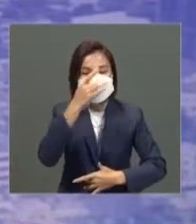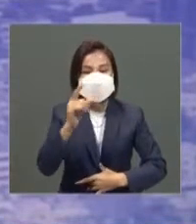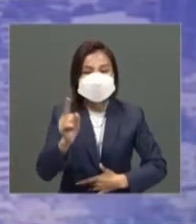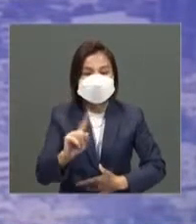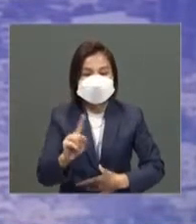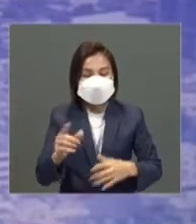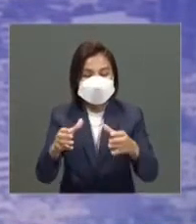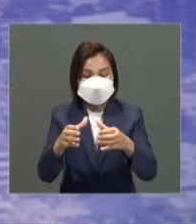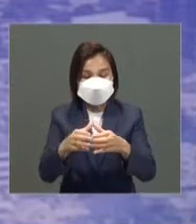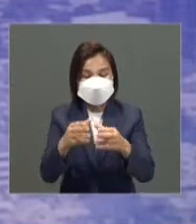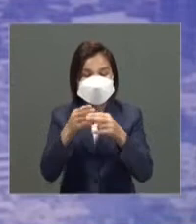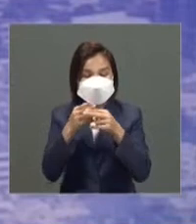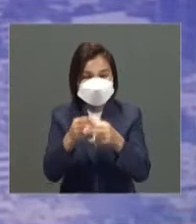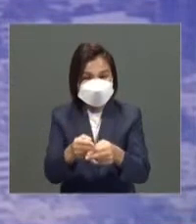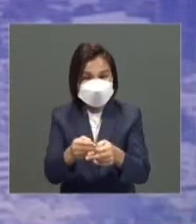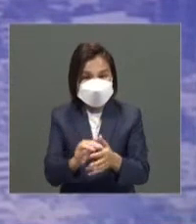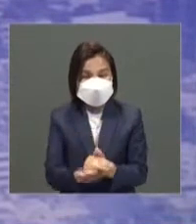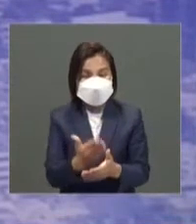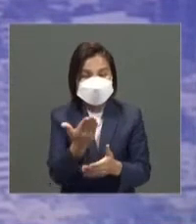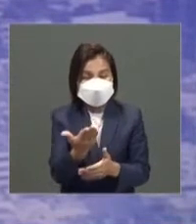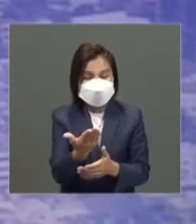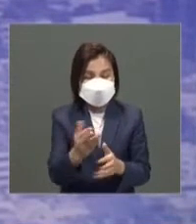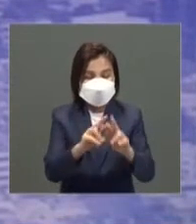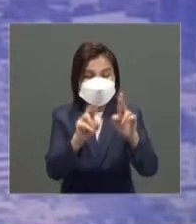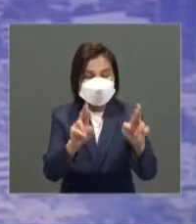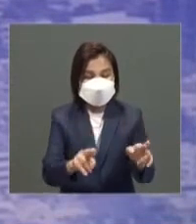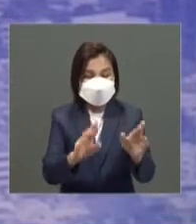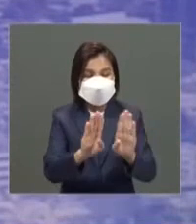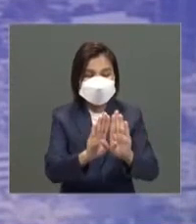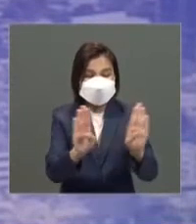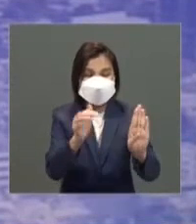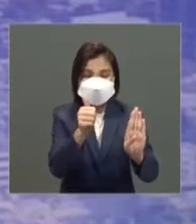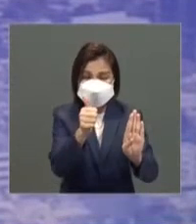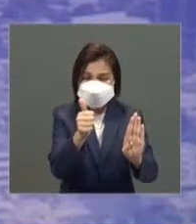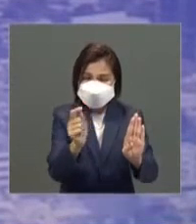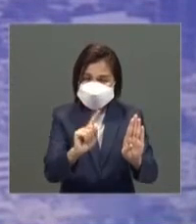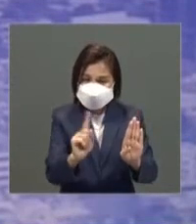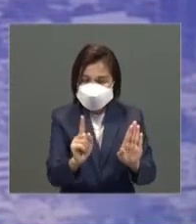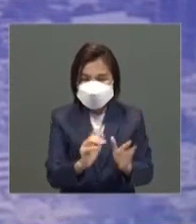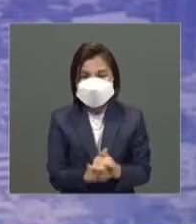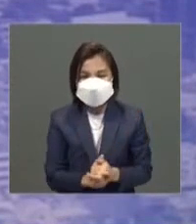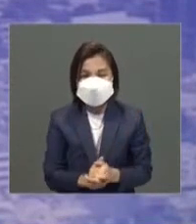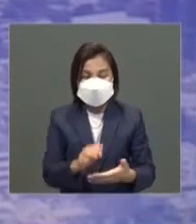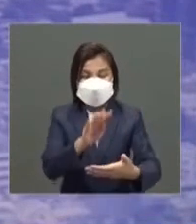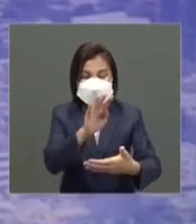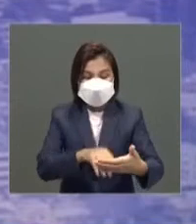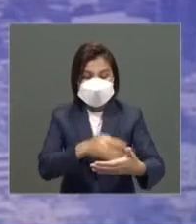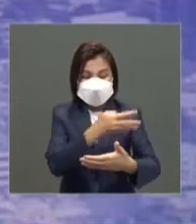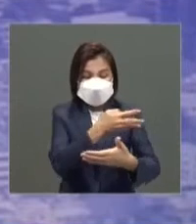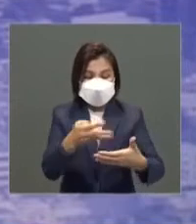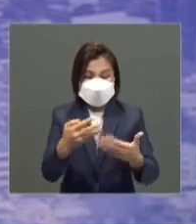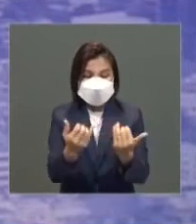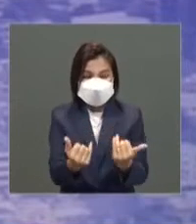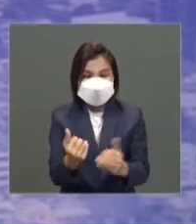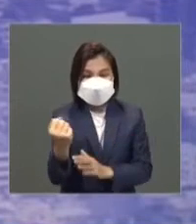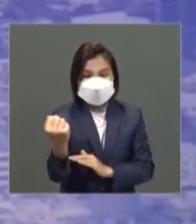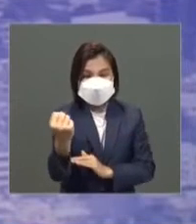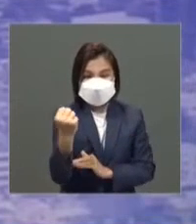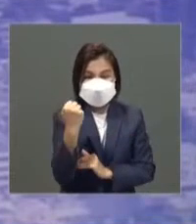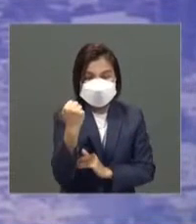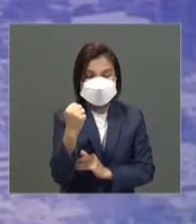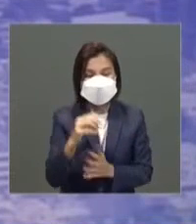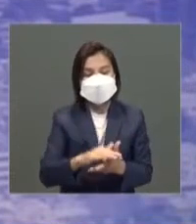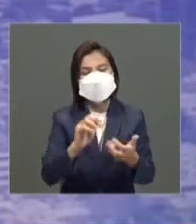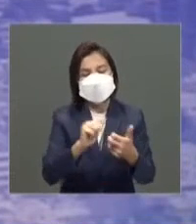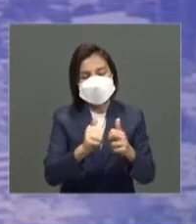ในกลุ่มเฉพาะต่างๆที่กำลังจะบอกว่าจะขอผ่อนคลายนี้เพราะอย่างที่ว่านะครับมาตรการณตอนนี้เนี่ยการเข้มที่สุดแล้วก็ยังมีประเด็นปัญ